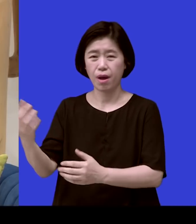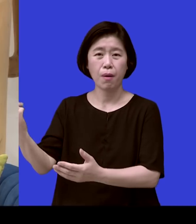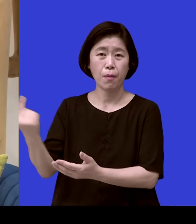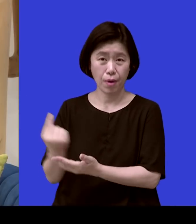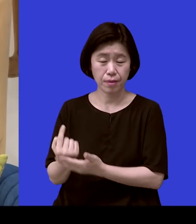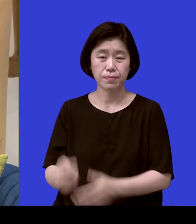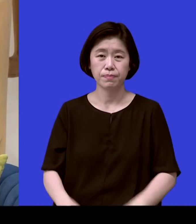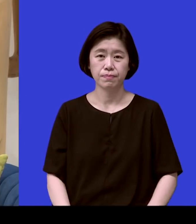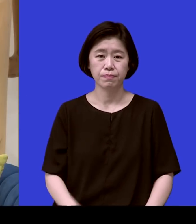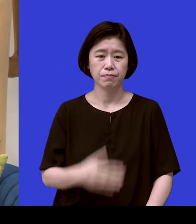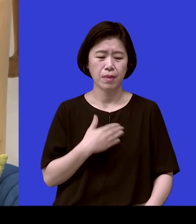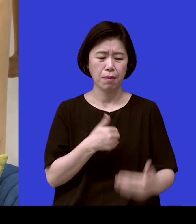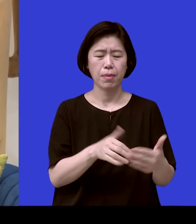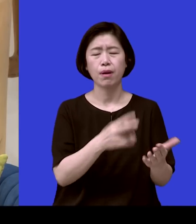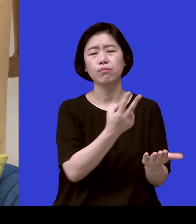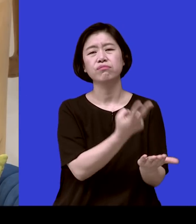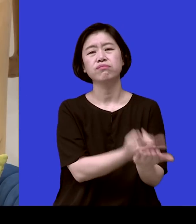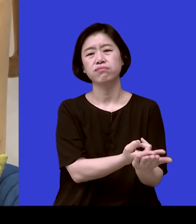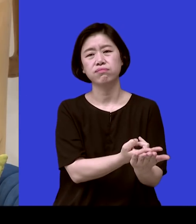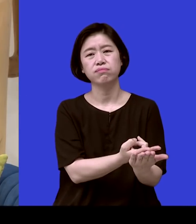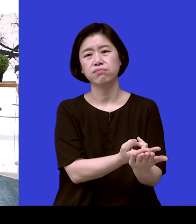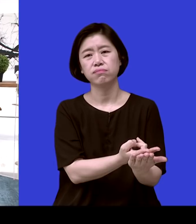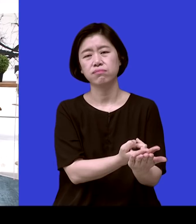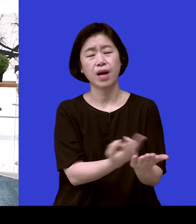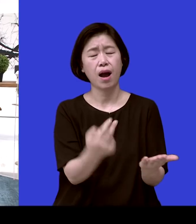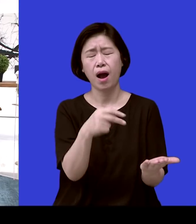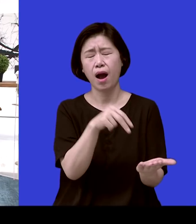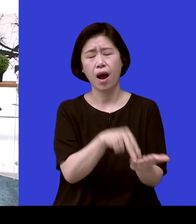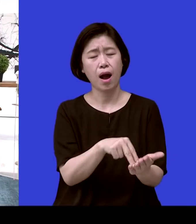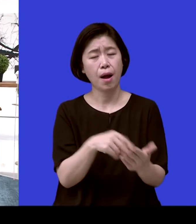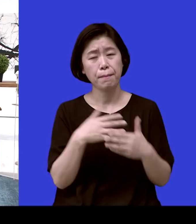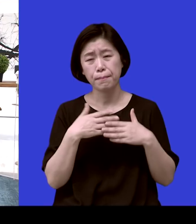저는 방에 누워 있고요. 일어나는 일이 없었어요.